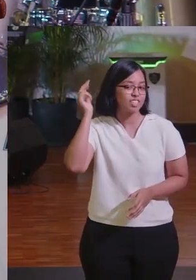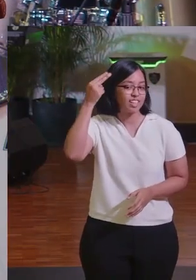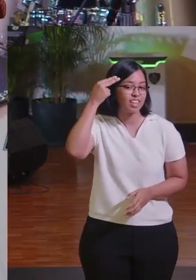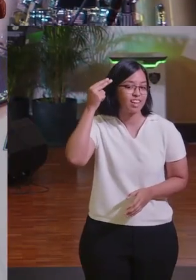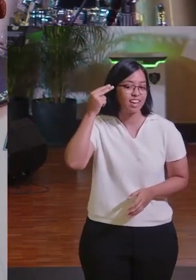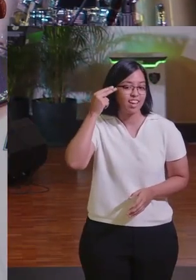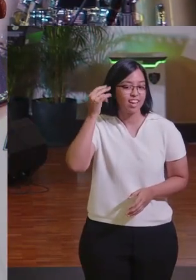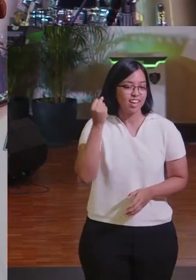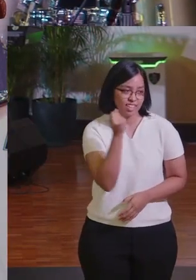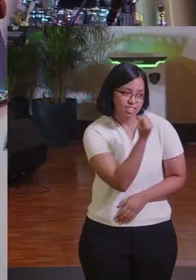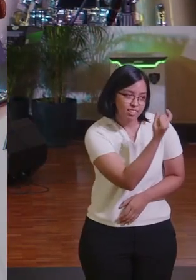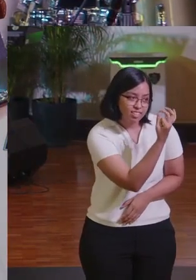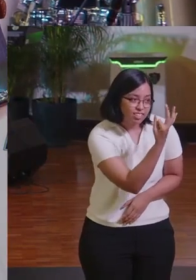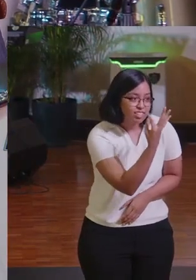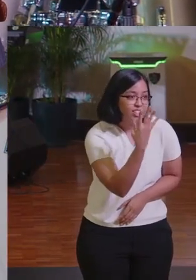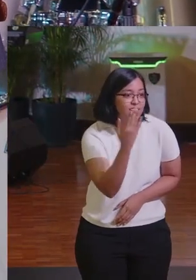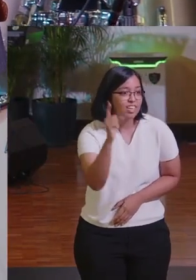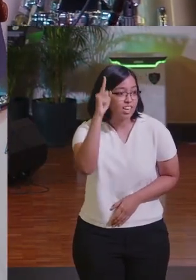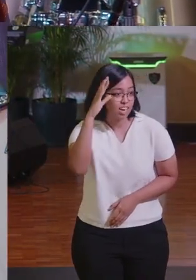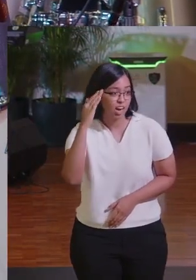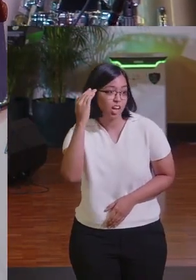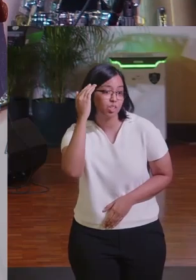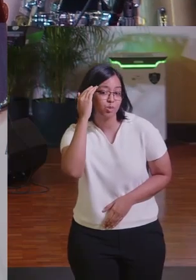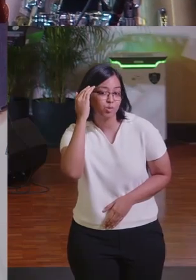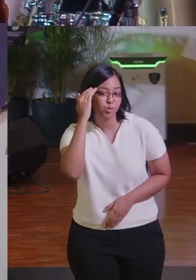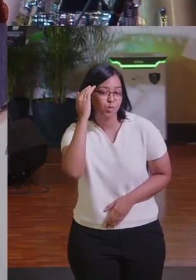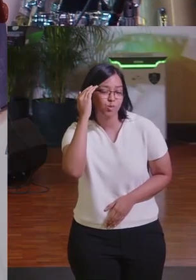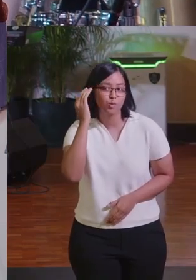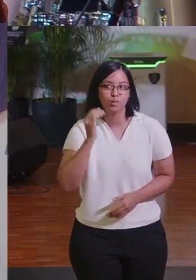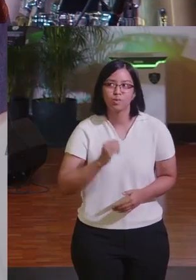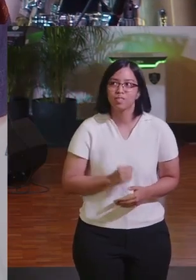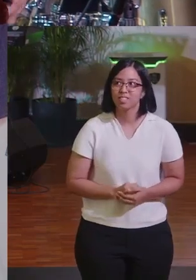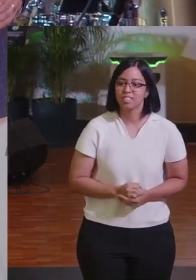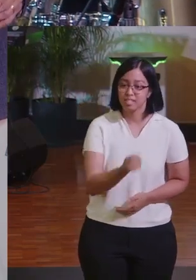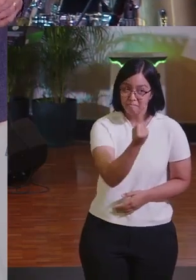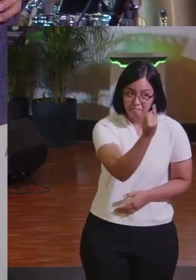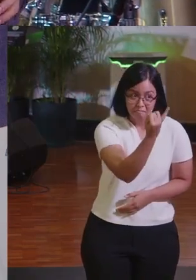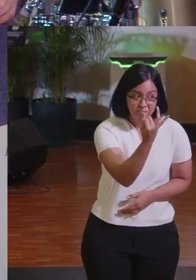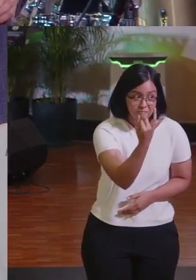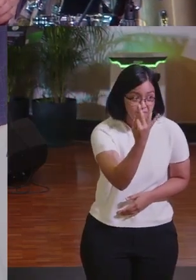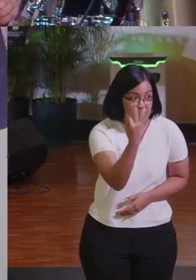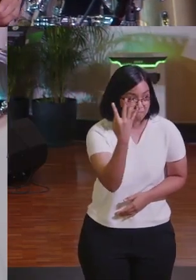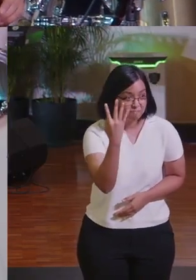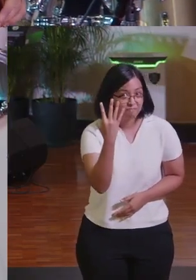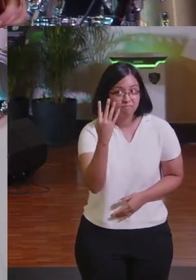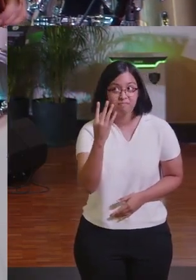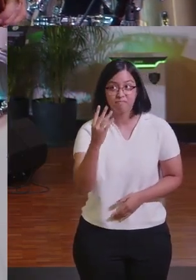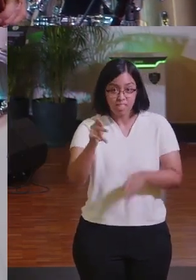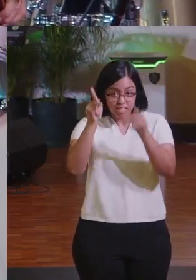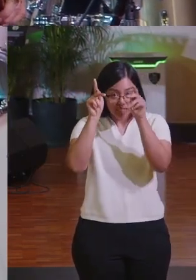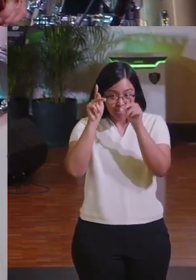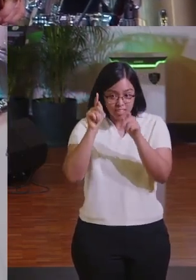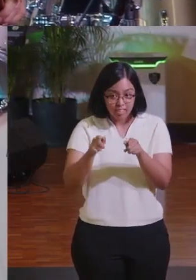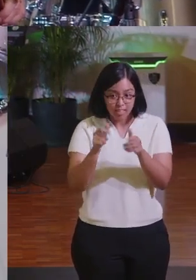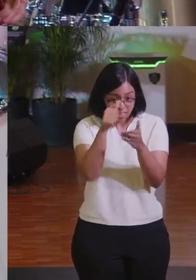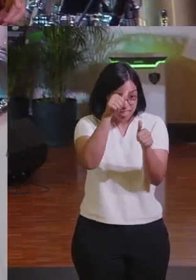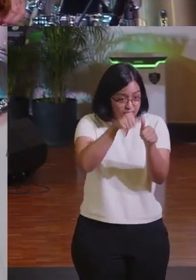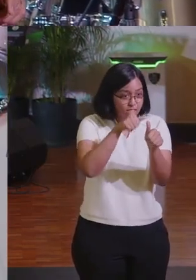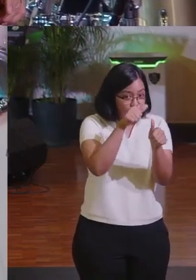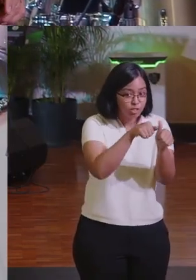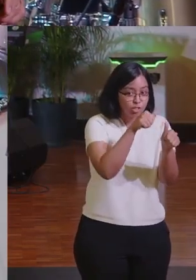numbered. Imagine mo yung buhok natin. Bilang niya. Hindi lang po bilang. Bawat isa may